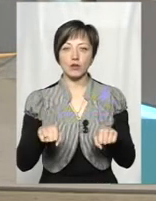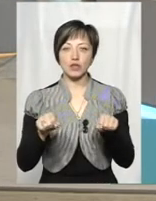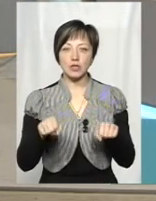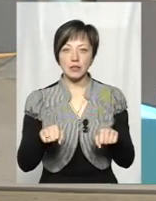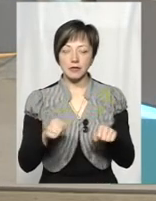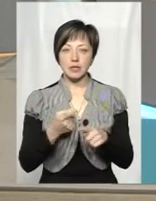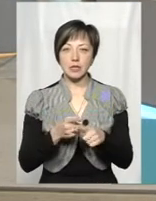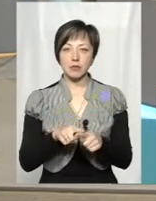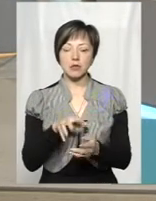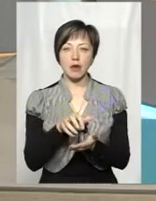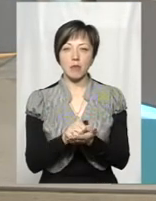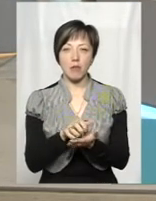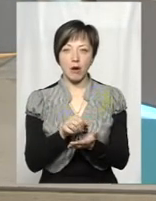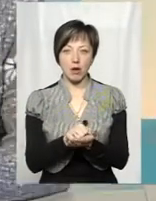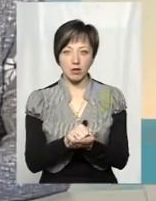тим займатися